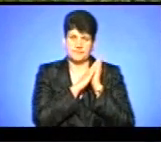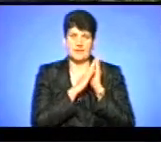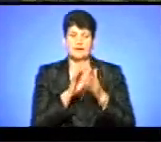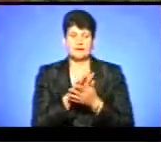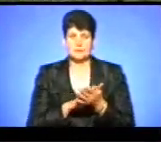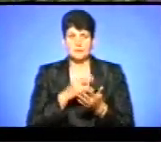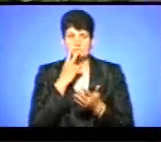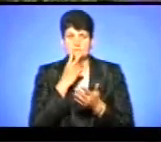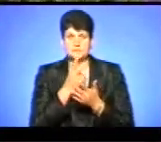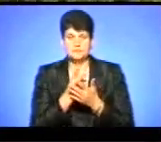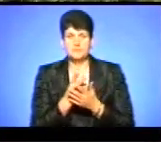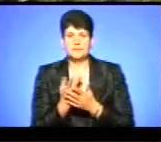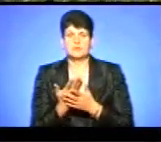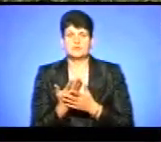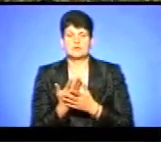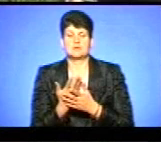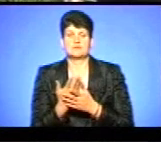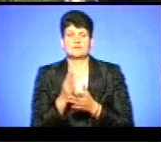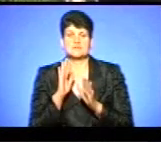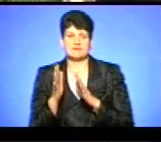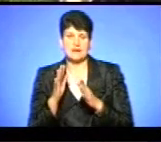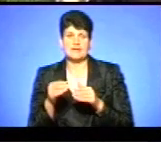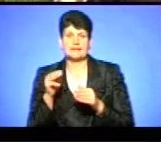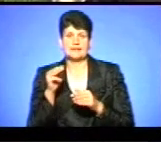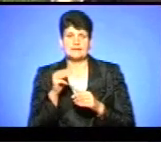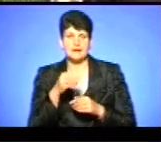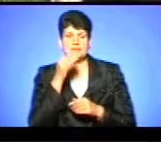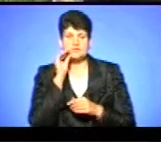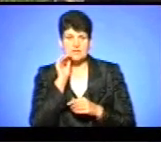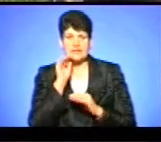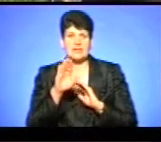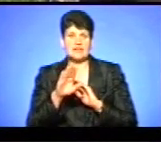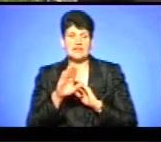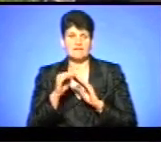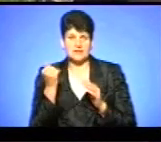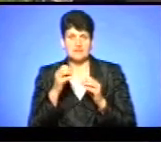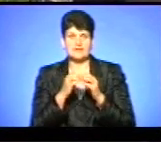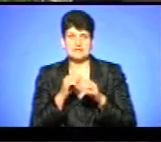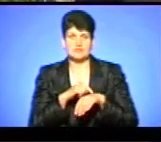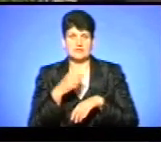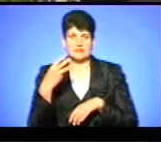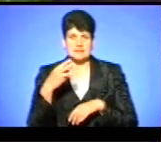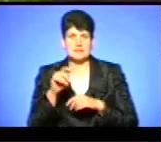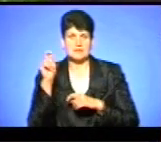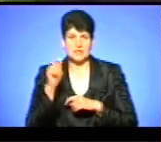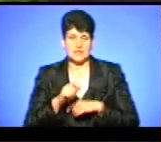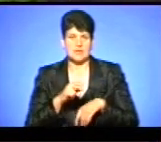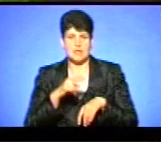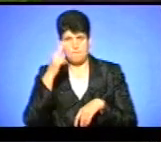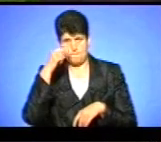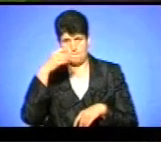ми побачили у сквері імені Тараса Шевченка. На виклик о 10:30 приїхала патрульна поліція Тернополя.